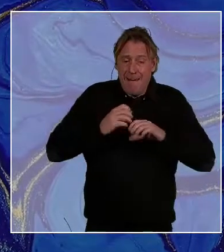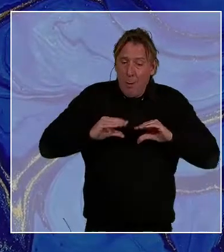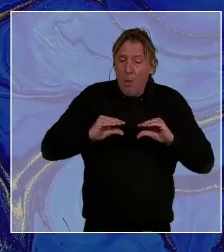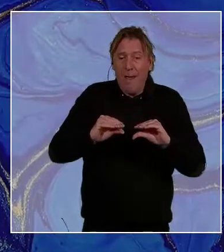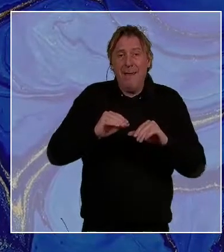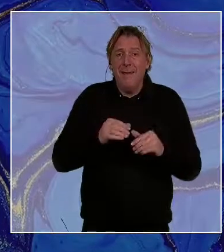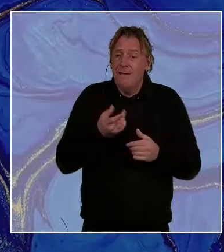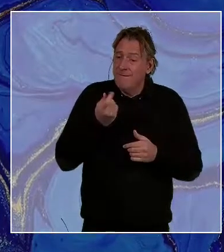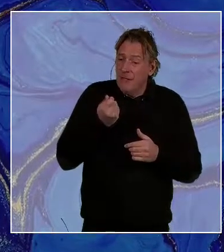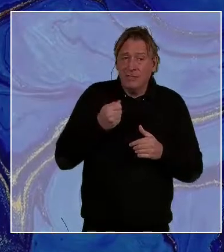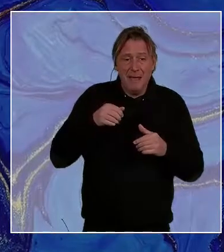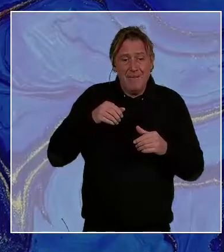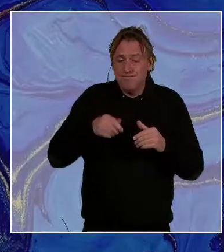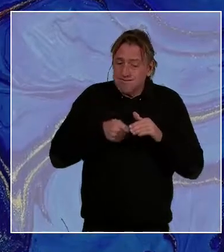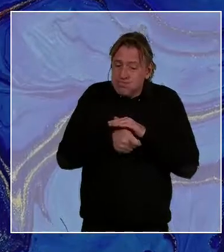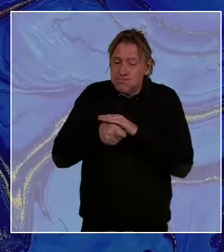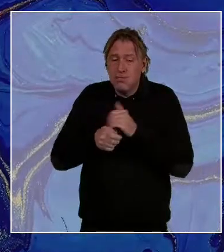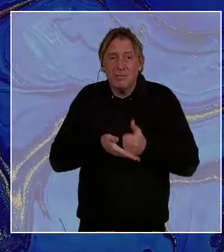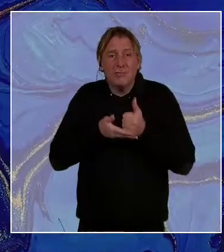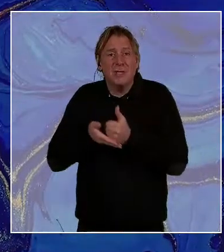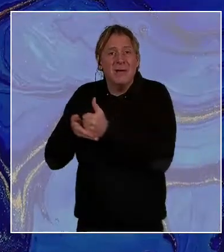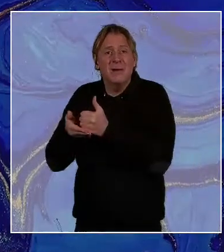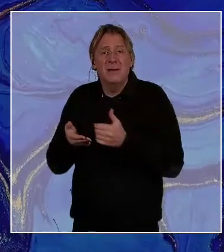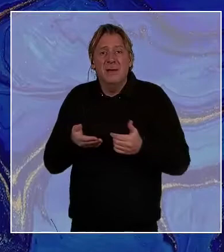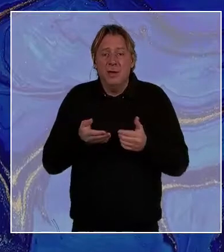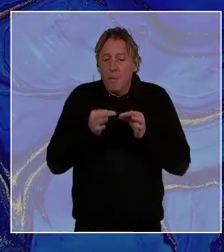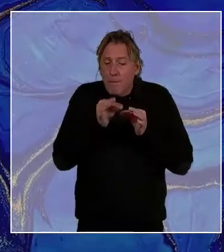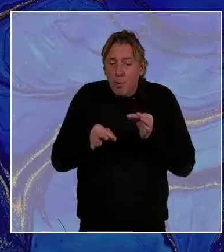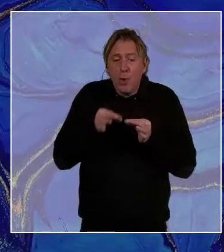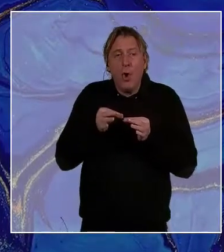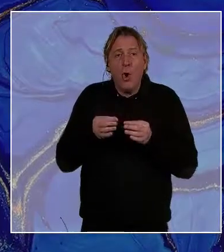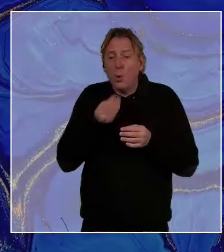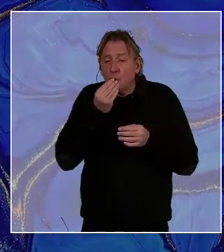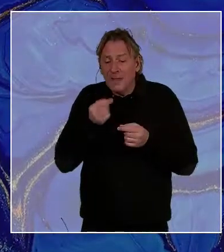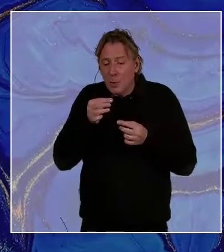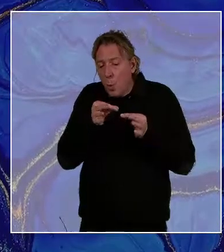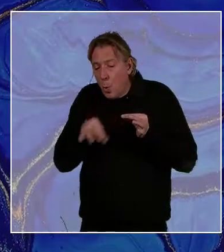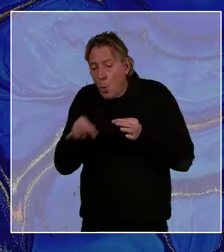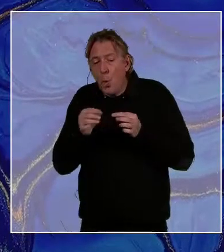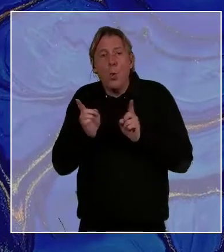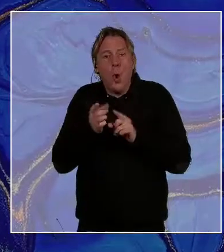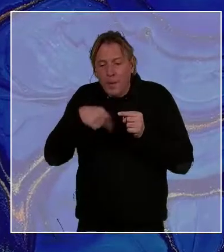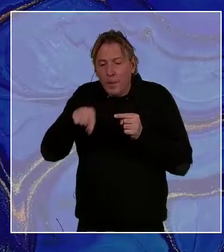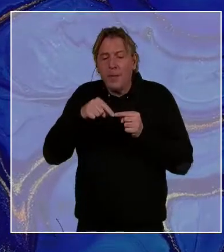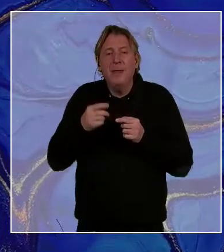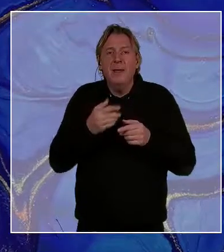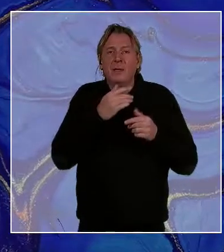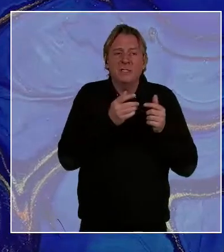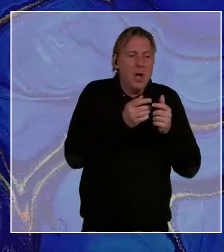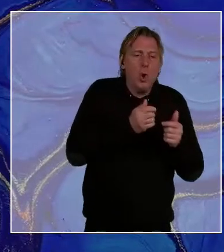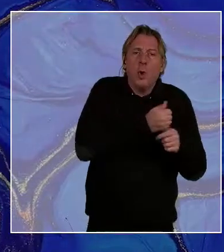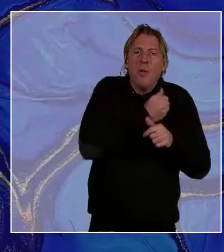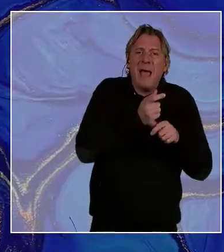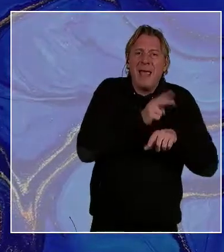soutenir financièrement les boucles de consommation locales. Elles ont décidé de soutenir l'entrepreneuriat. C'est le cas à Milan,